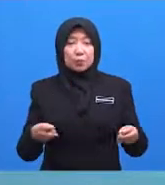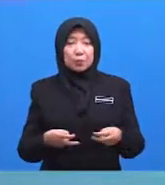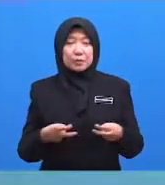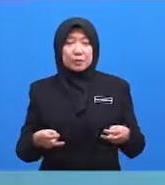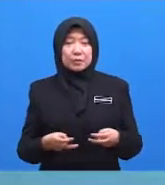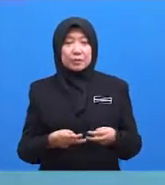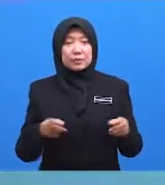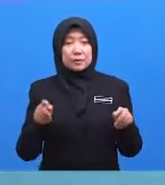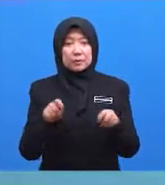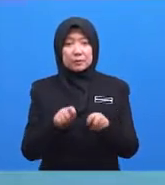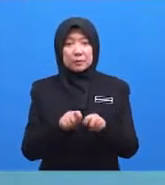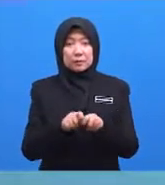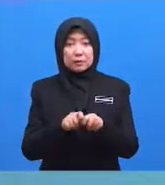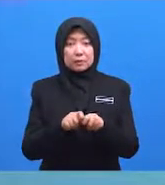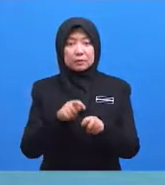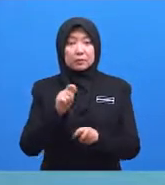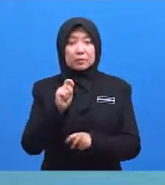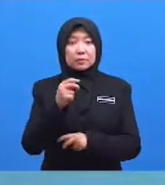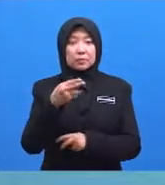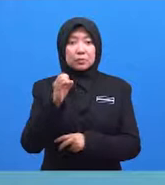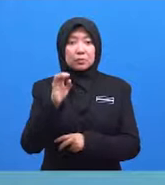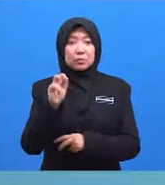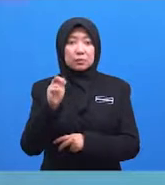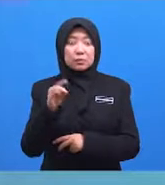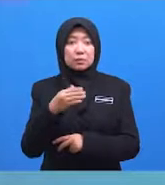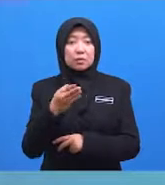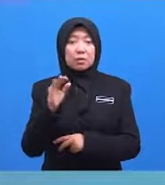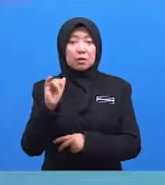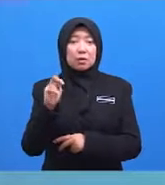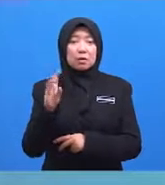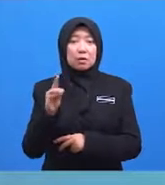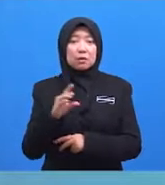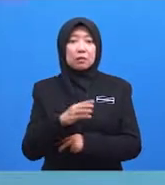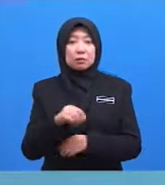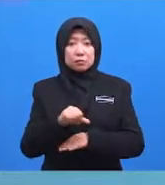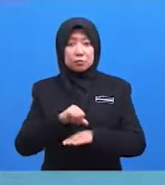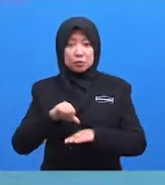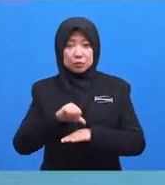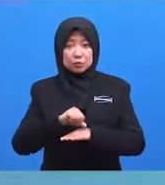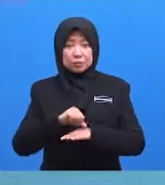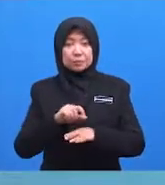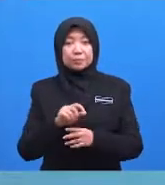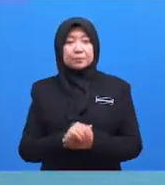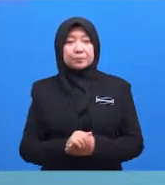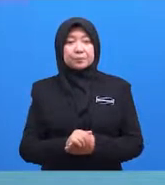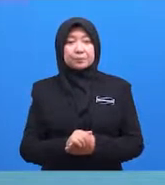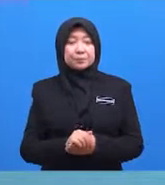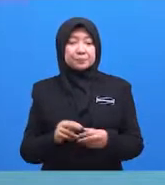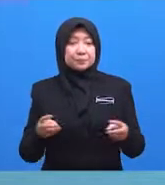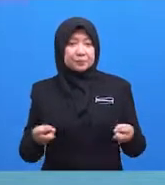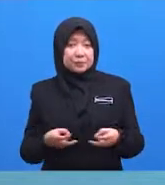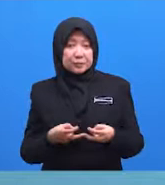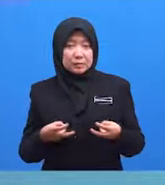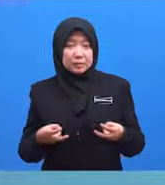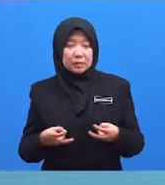dressing seperti Thousand Island, sos cocktail dan sos tartar. mayonis